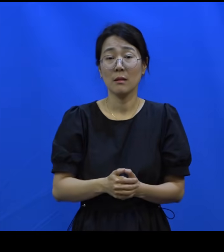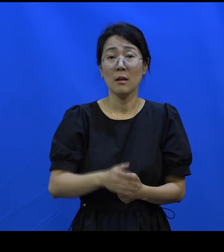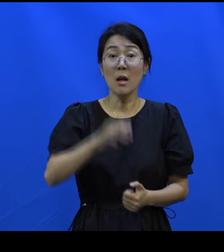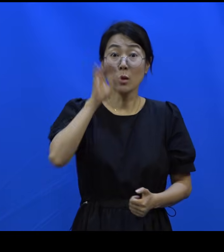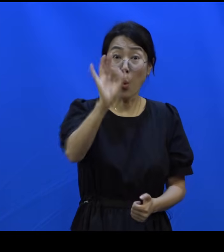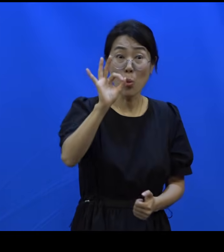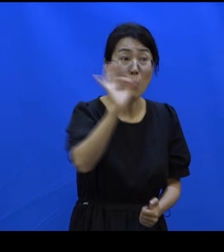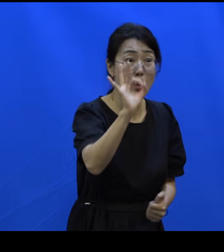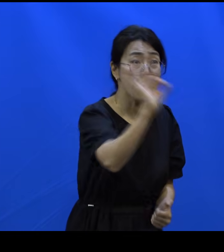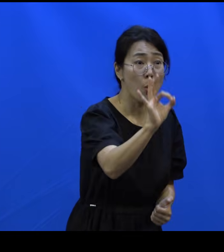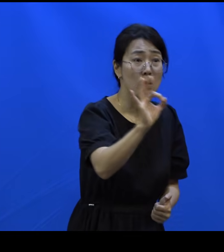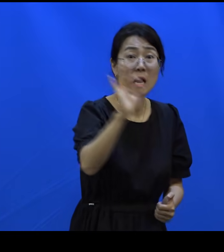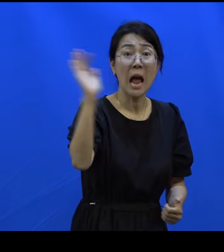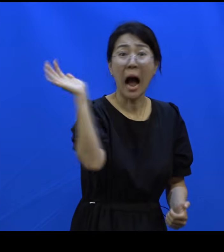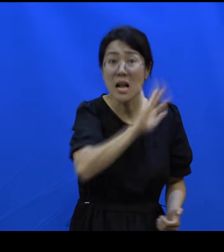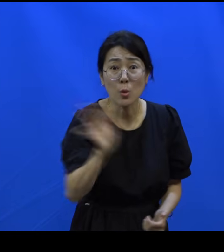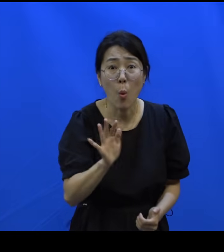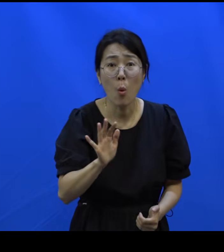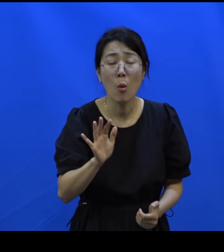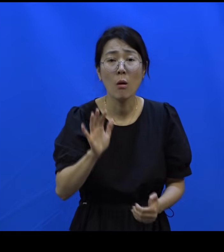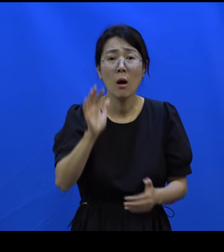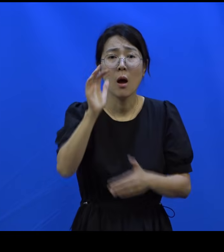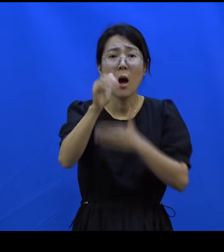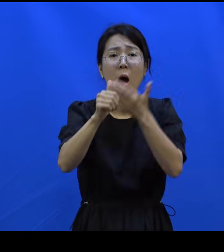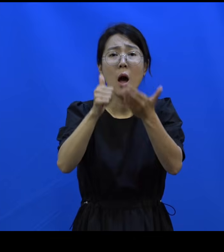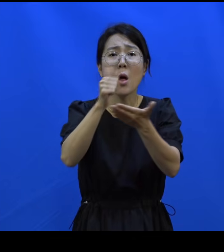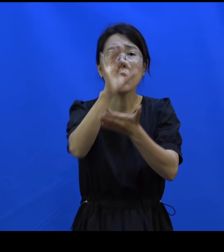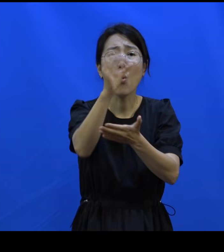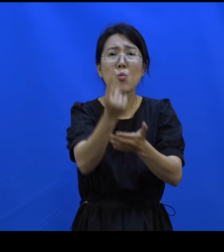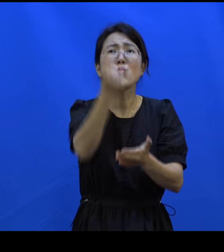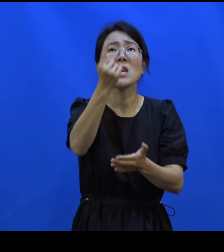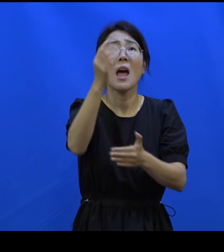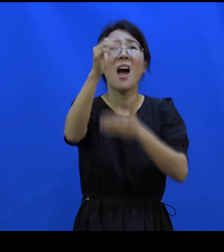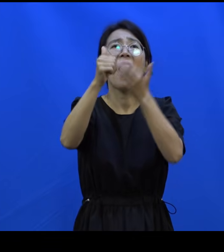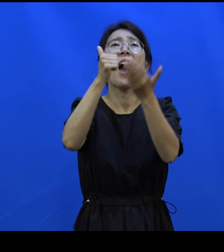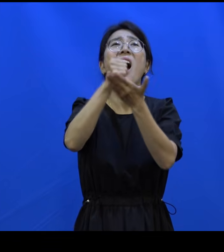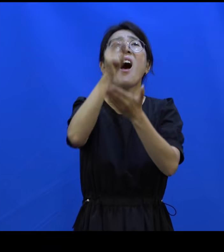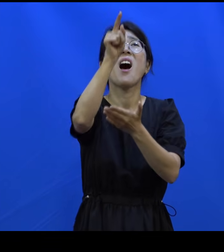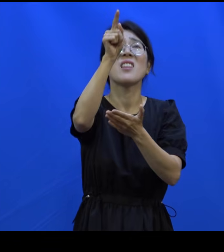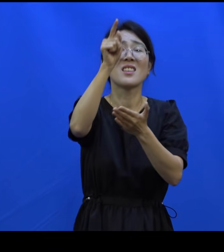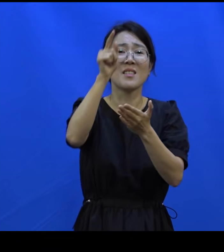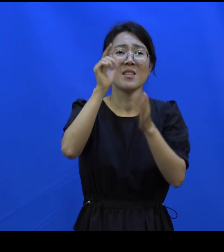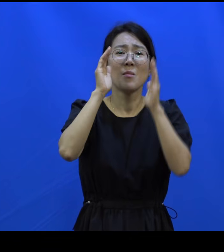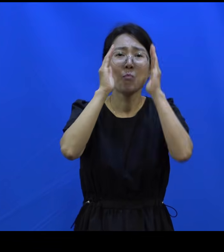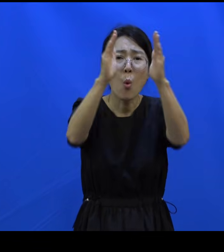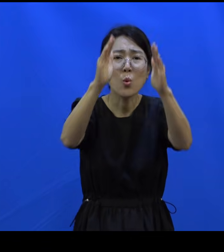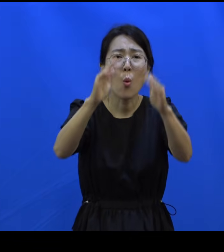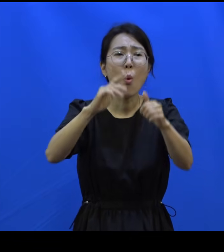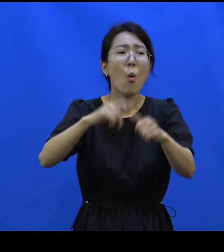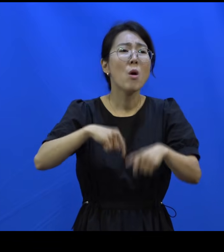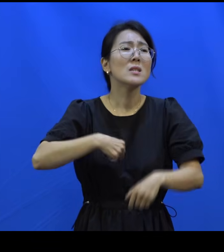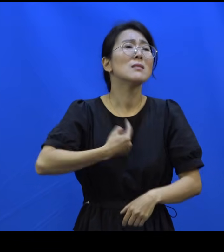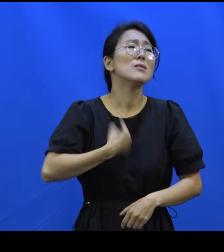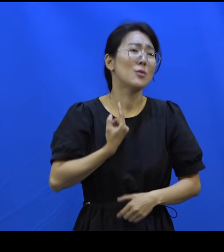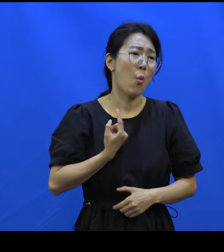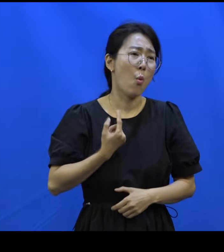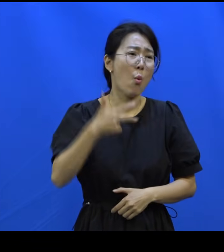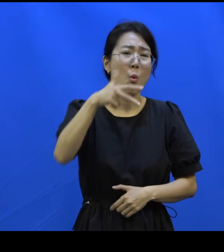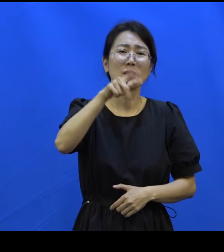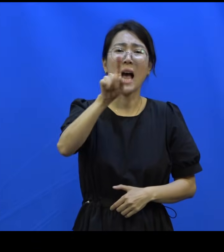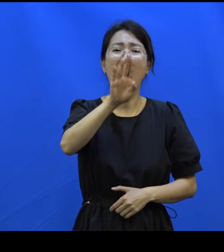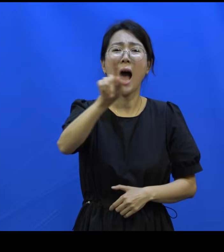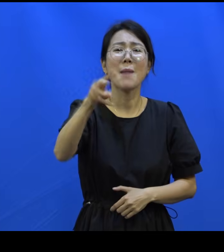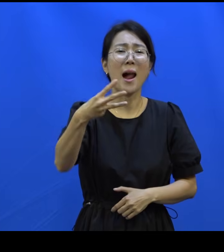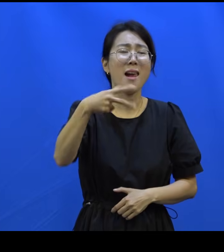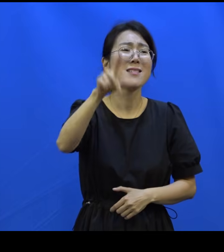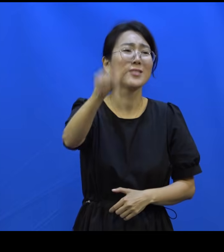원리가 작동돼요. 사람들의 기대치를 넘어서는 거. 의무감으로 하는 사람과는 우리는 게임이 안 됩니다. 물론 돈 많이